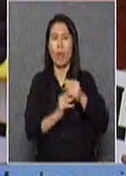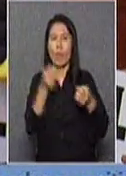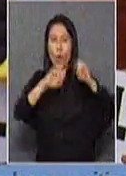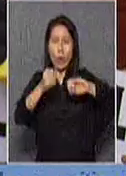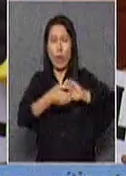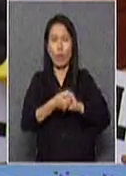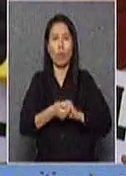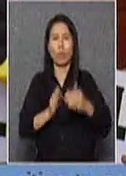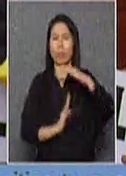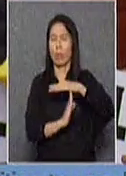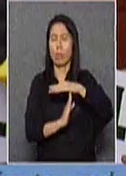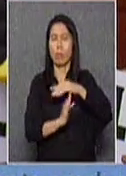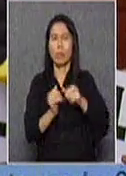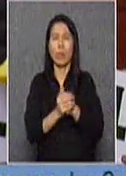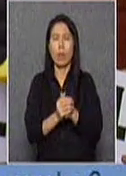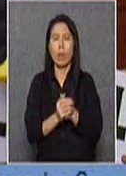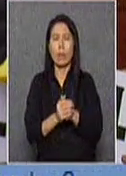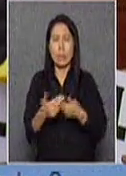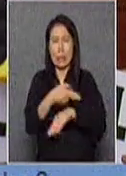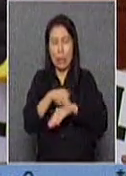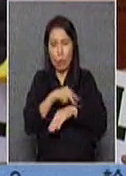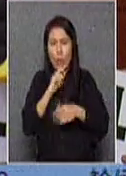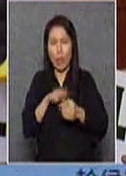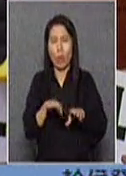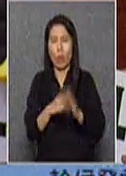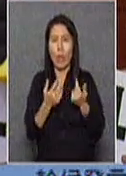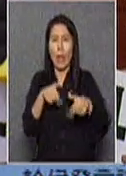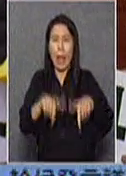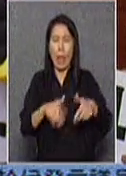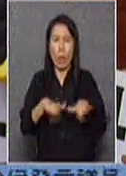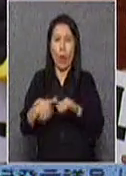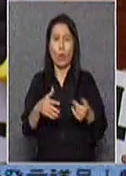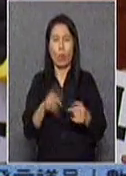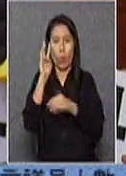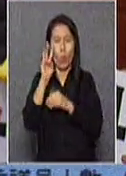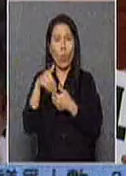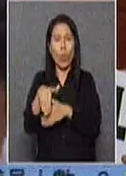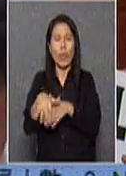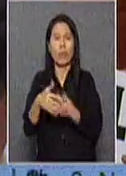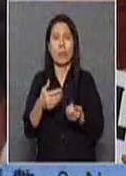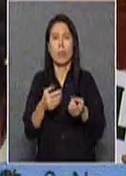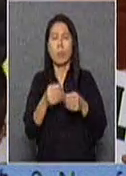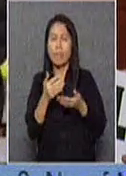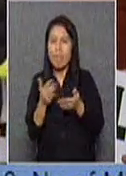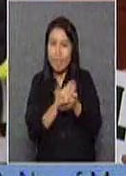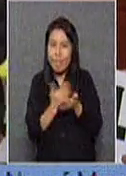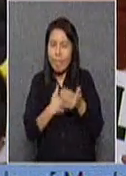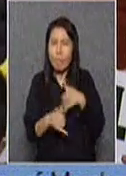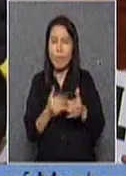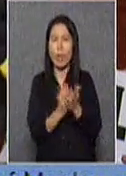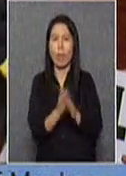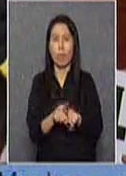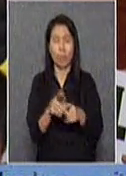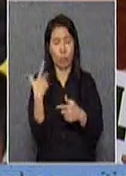流，照計劃今年啟動南海軍演、啊、做完了剛剛、啊、即是這兩